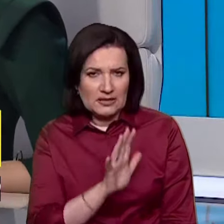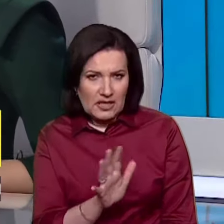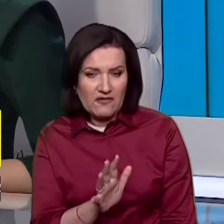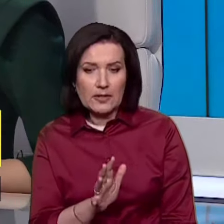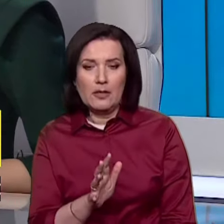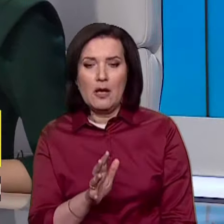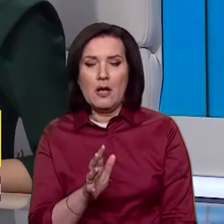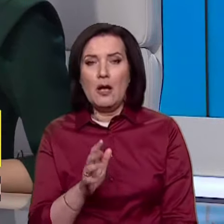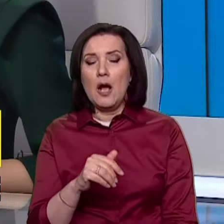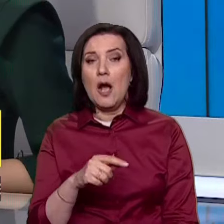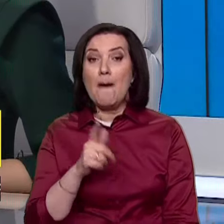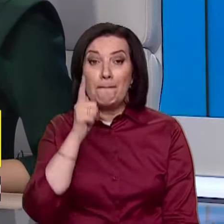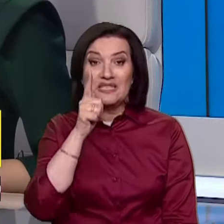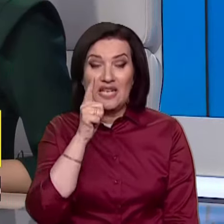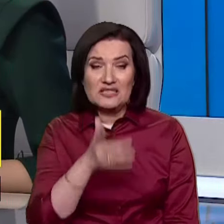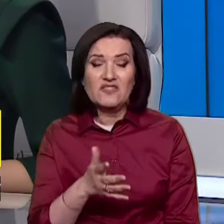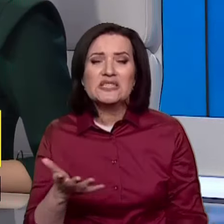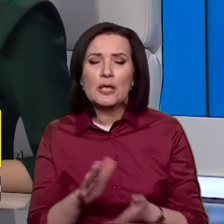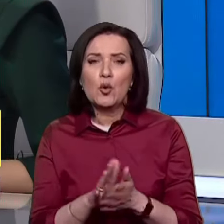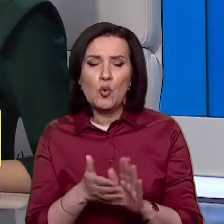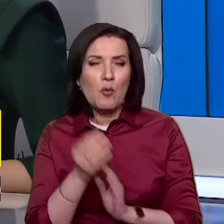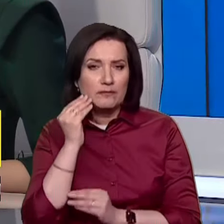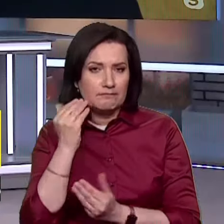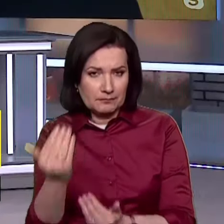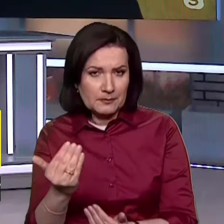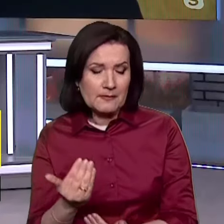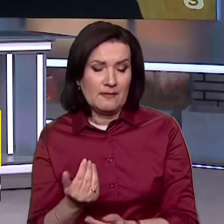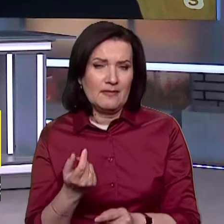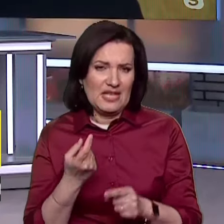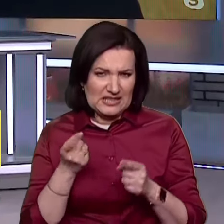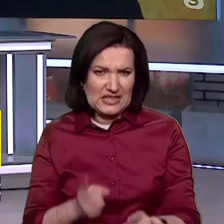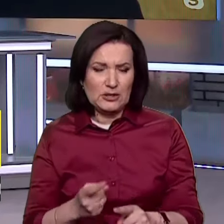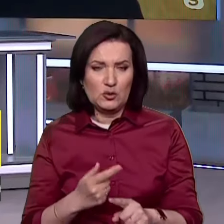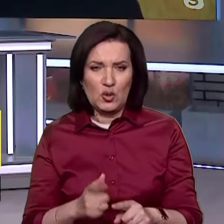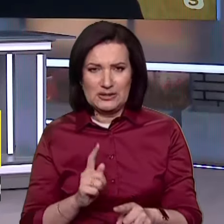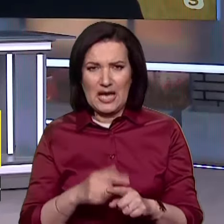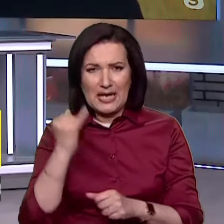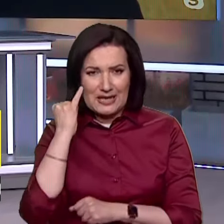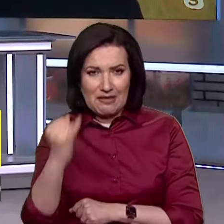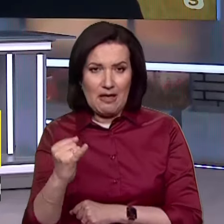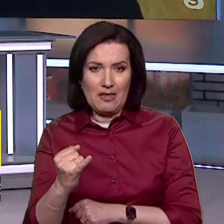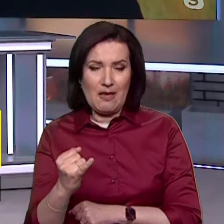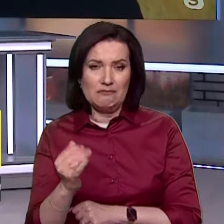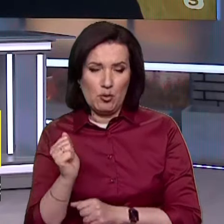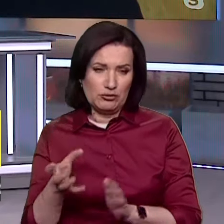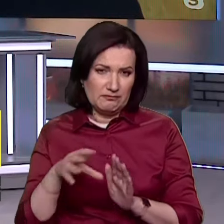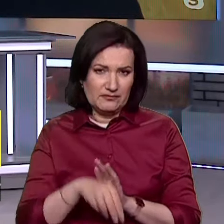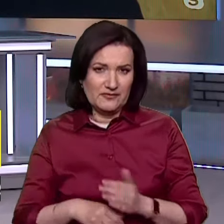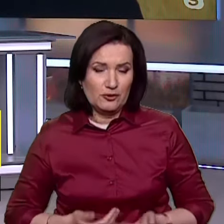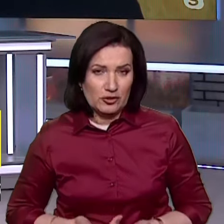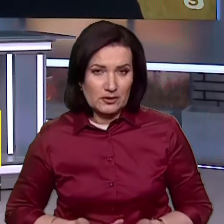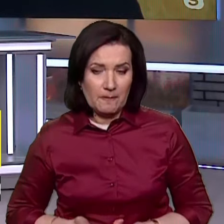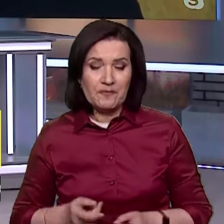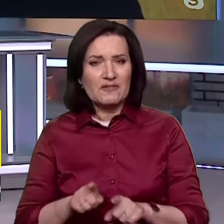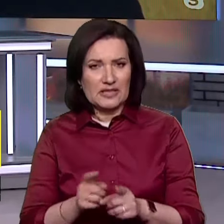завтра. От поговоримо про післязавтра. За яких умов, на вашу думку, дійсно ця заява, ця ідея може втілитися до життя,